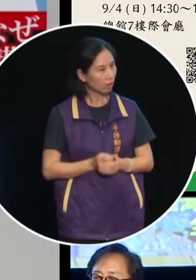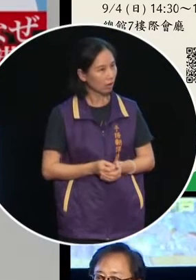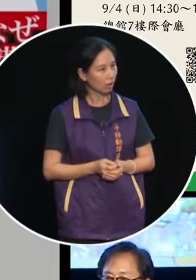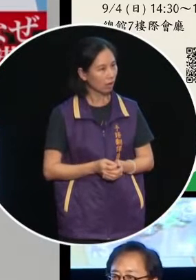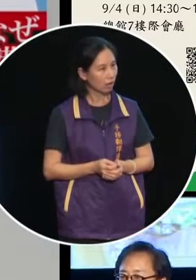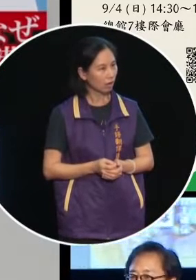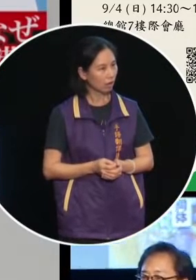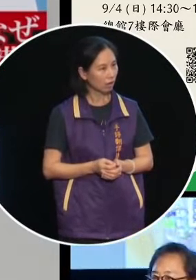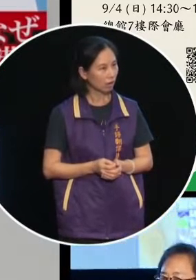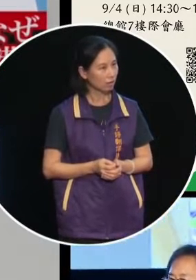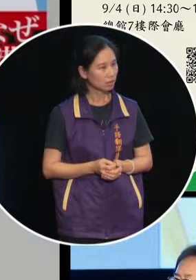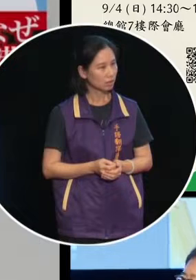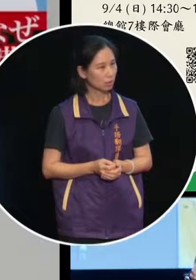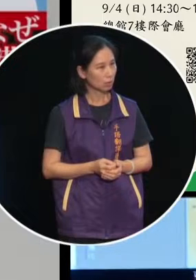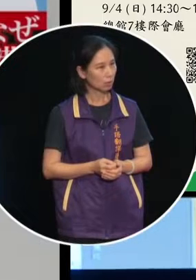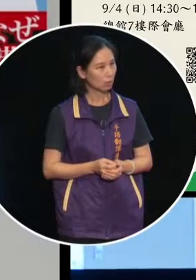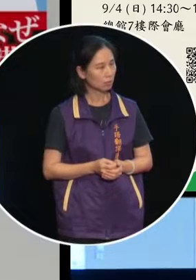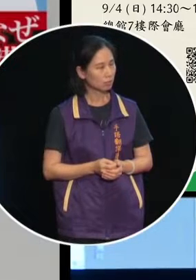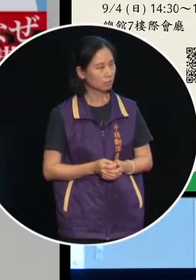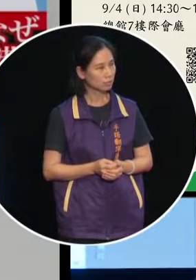55岁。